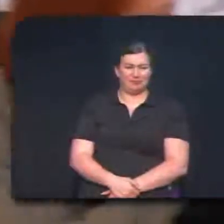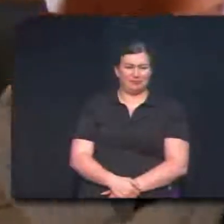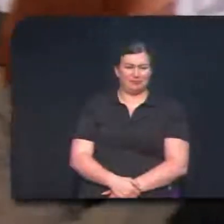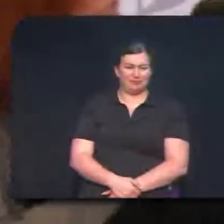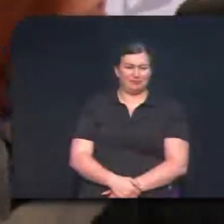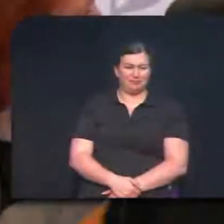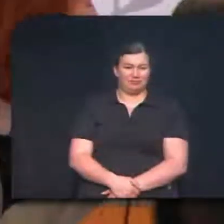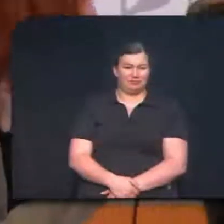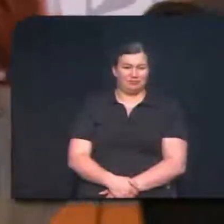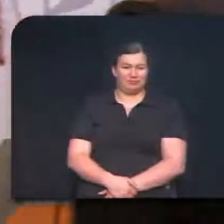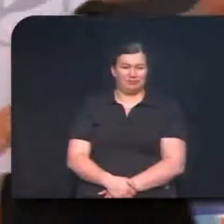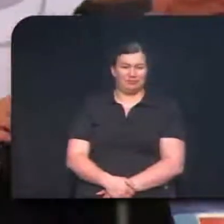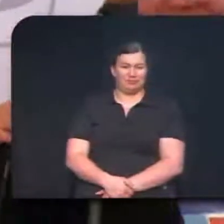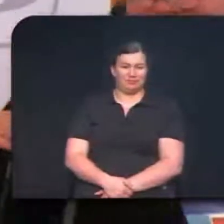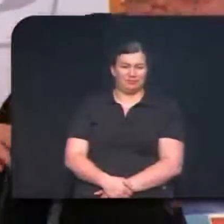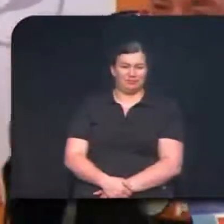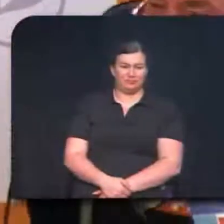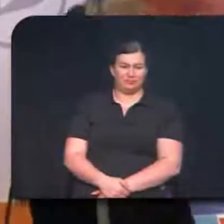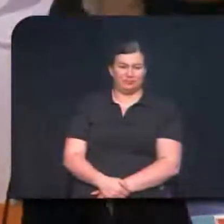Jochen